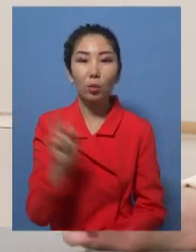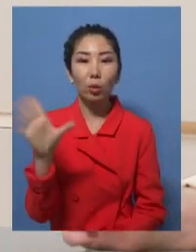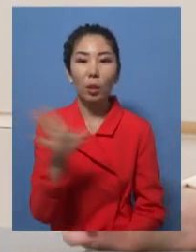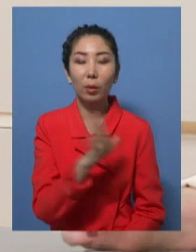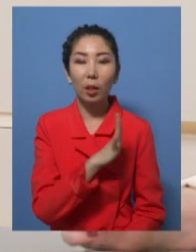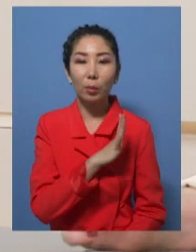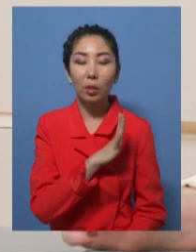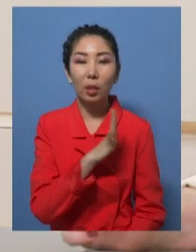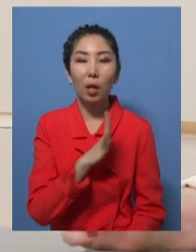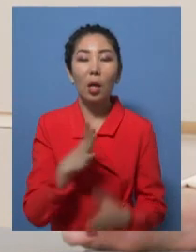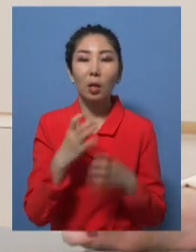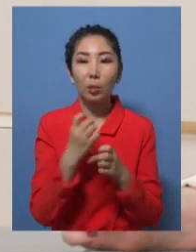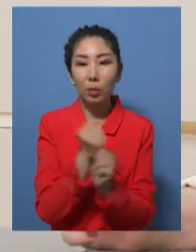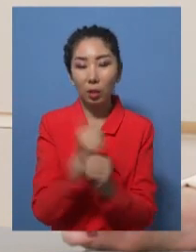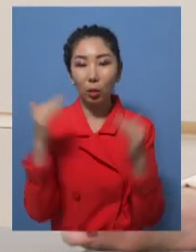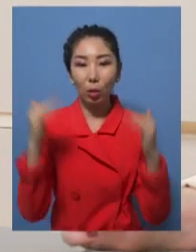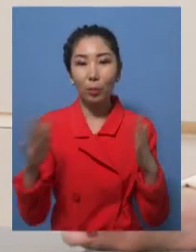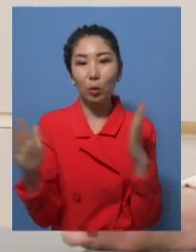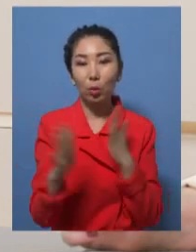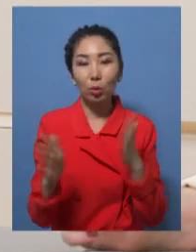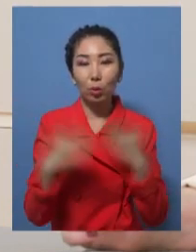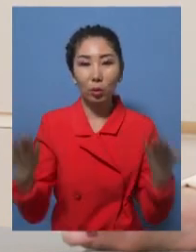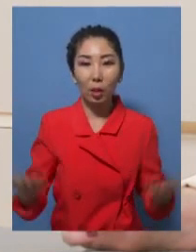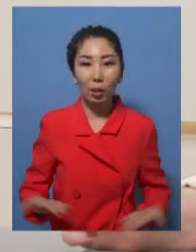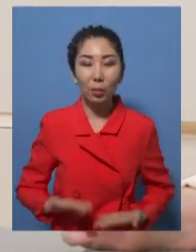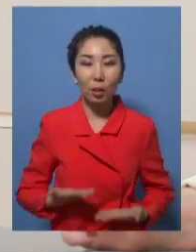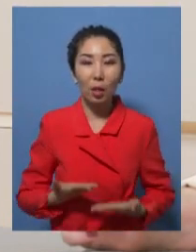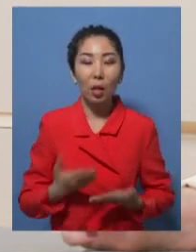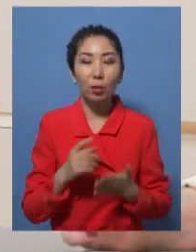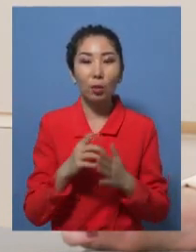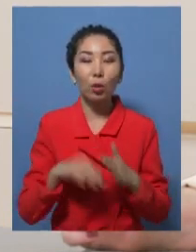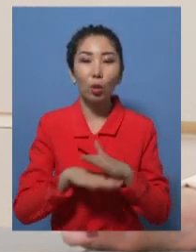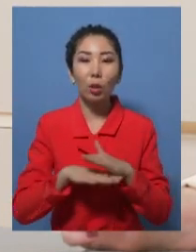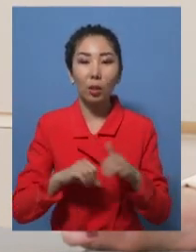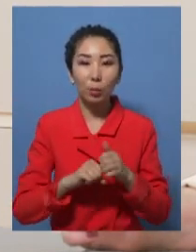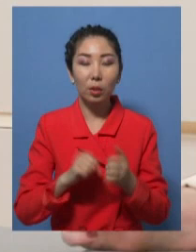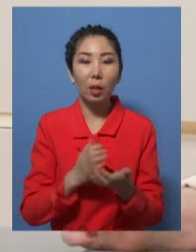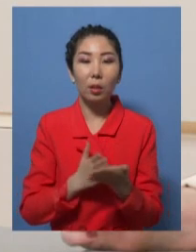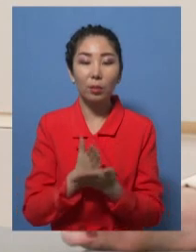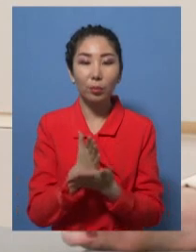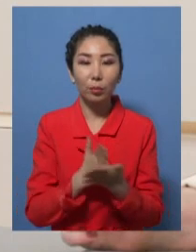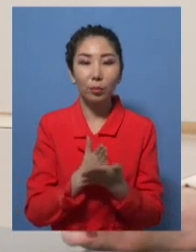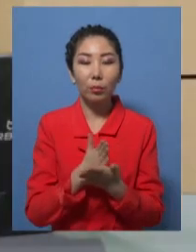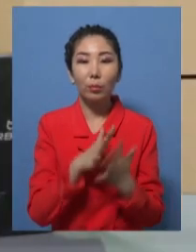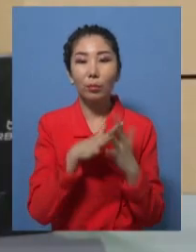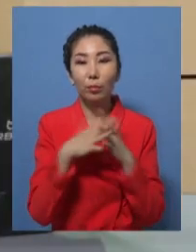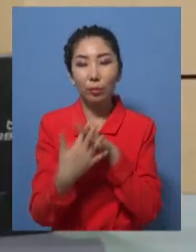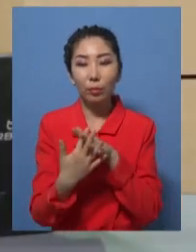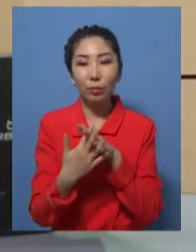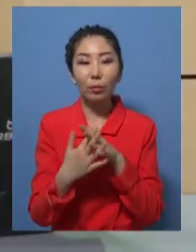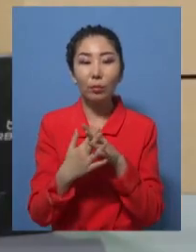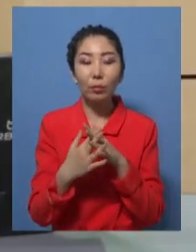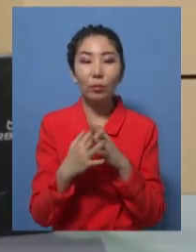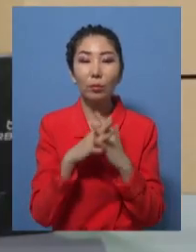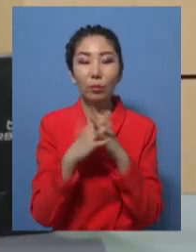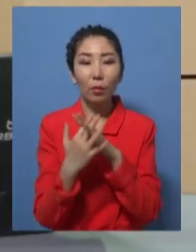әсер ететін қылмыстарды азайту. Қоғамдық орындағы қылмыстар, жаңа ауырлық қылмыстар дегенде енді ауылдық ағайынның кіріс көзі